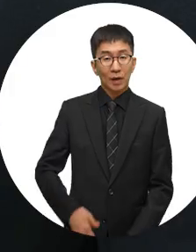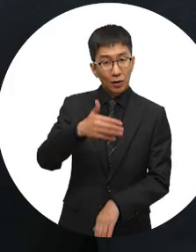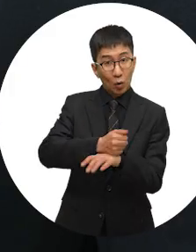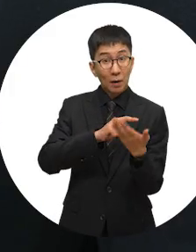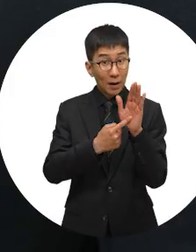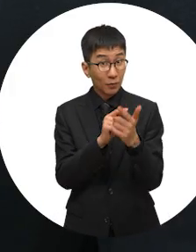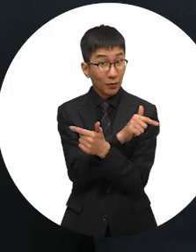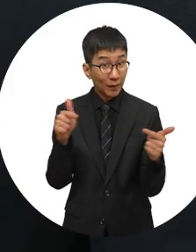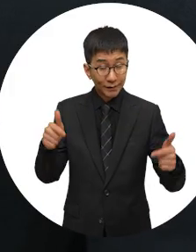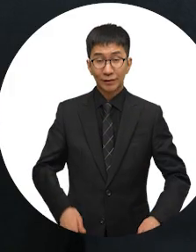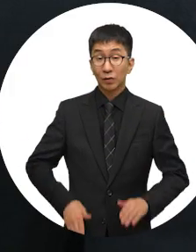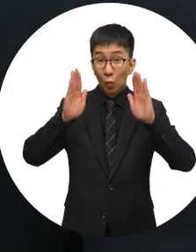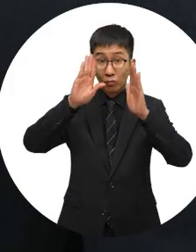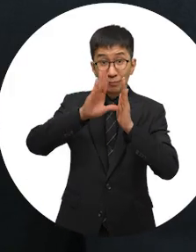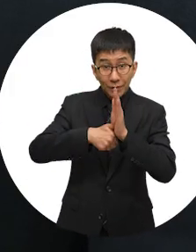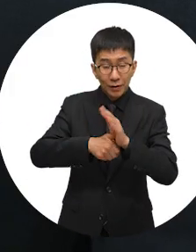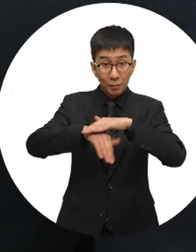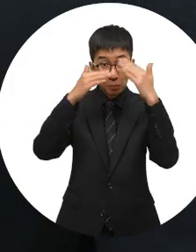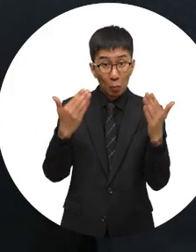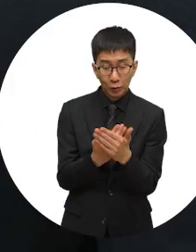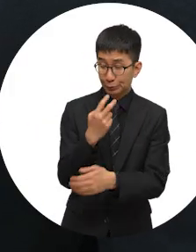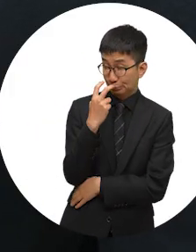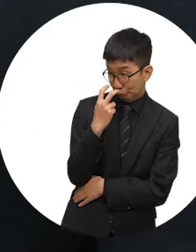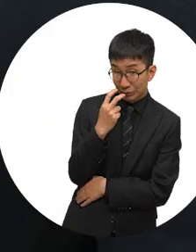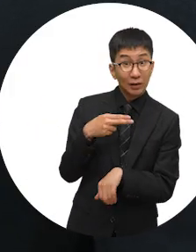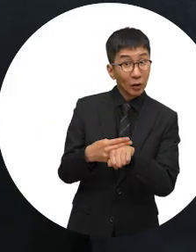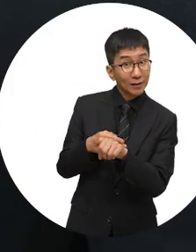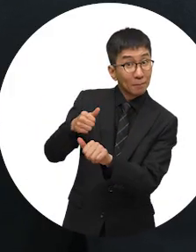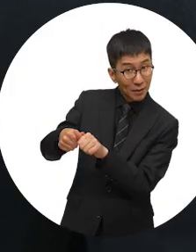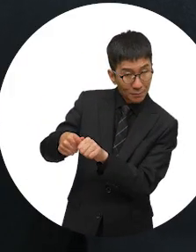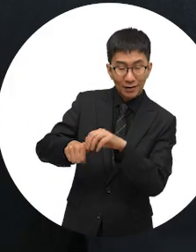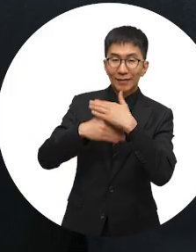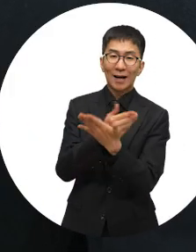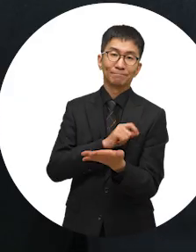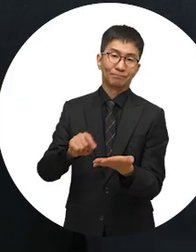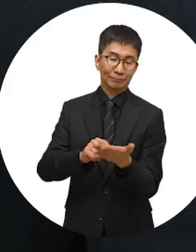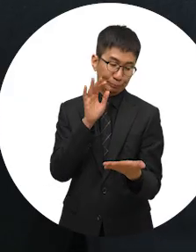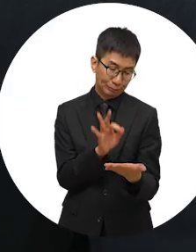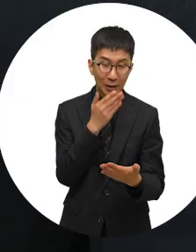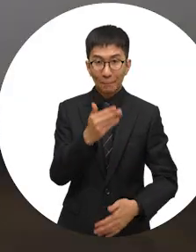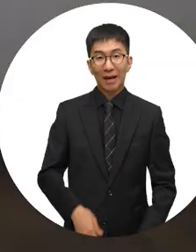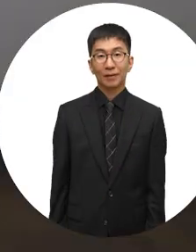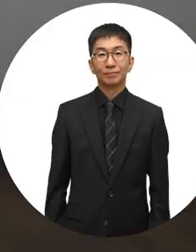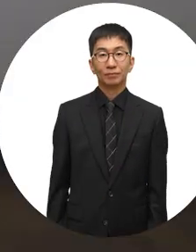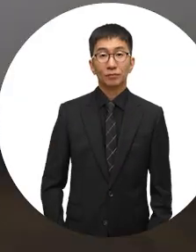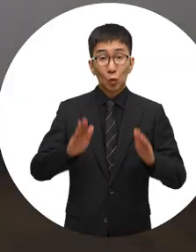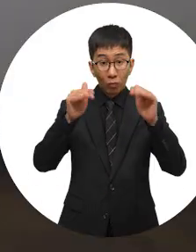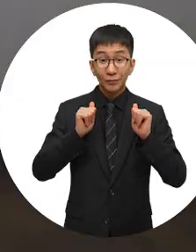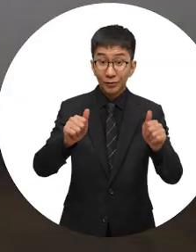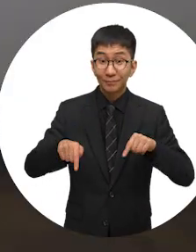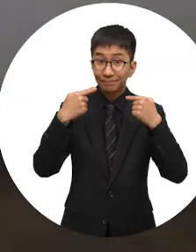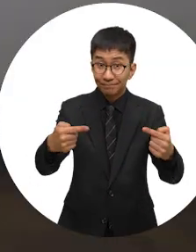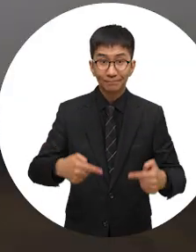실험 결과물을 만들어내는 등 수업 전반의 과정을 관찰한 선생님의 피드백까지를 살펴보게 됩니다. 단순히